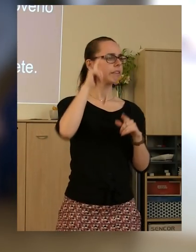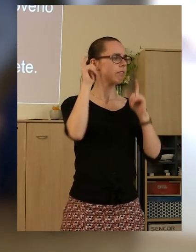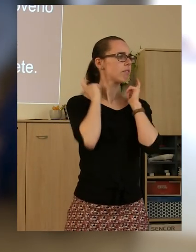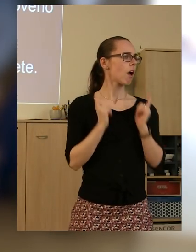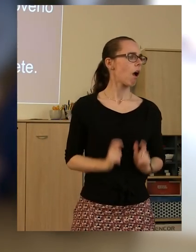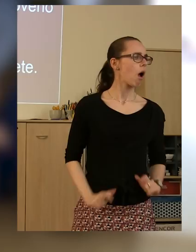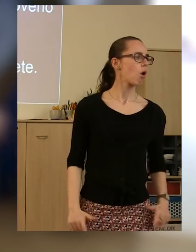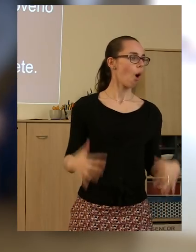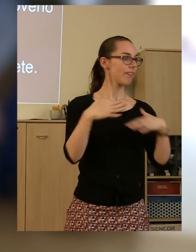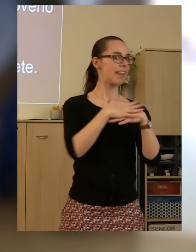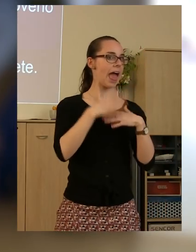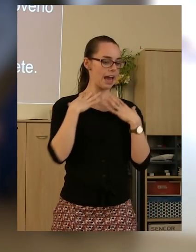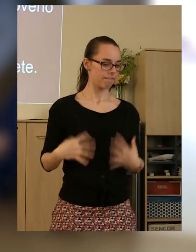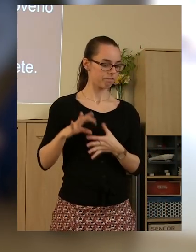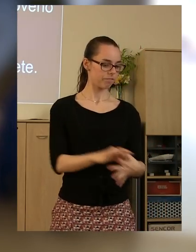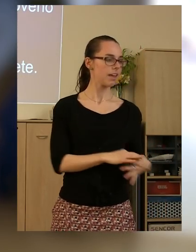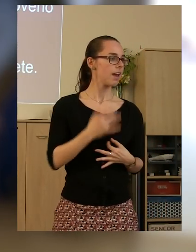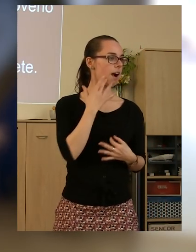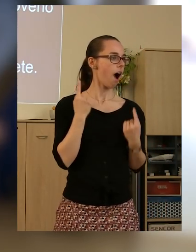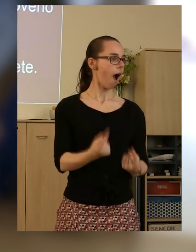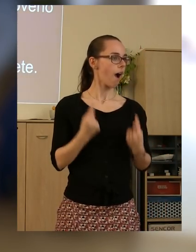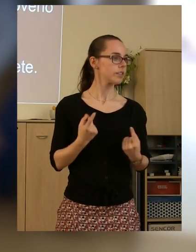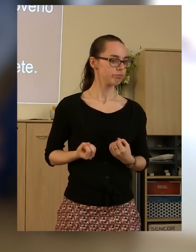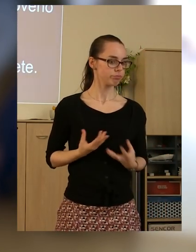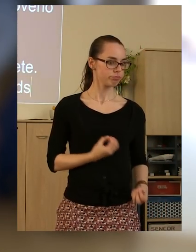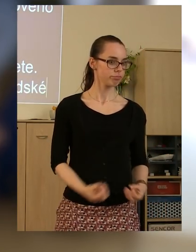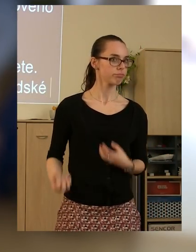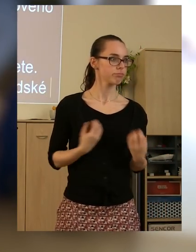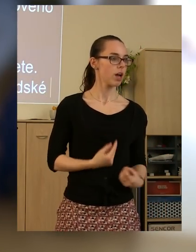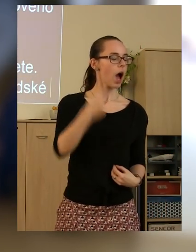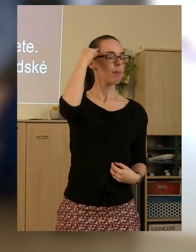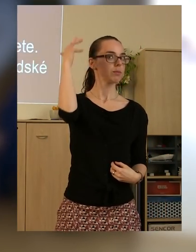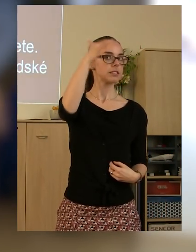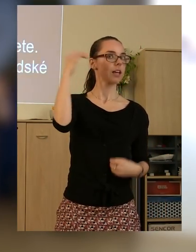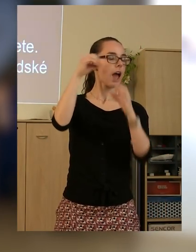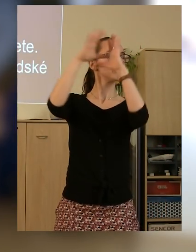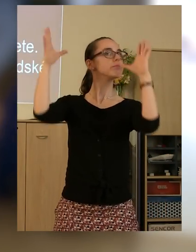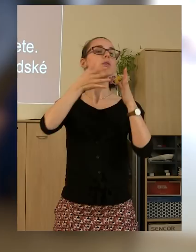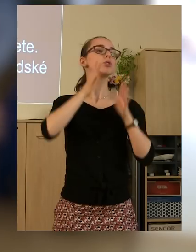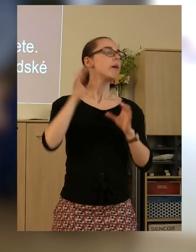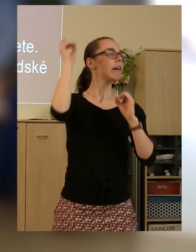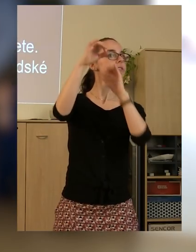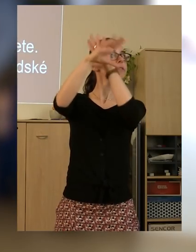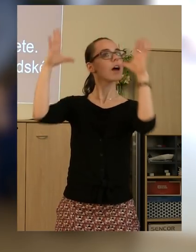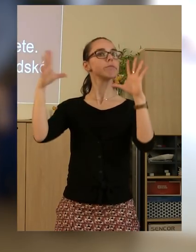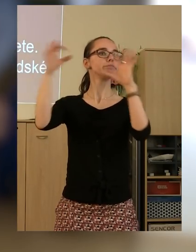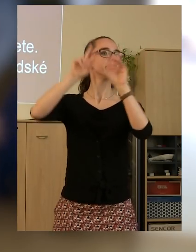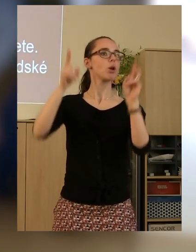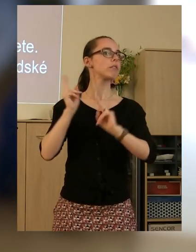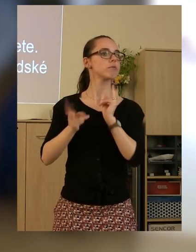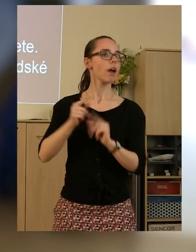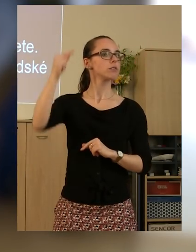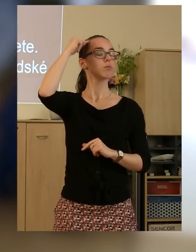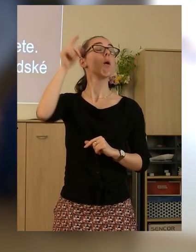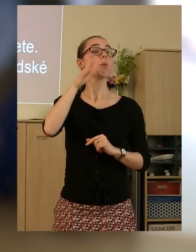souvislosti se sny, tak zjistíte, že jestliže ten člověk má sexuální sen, je inervovaný v sexuálních oblastech.